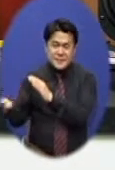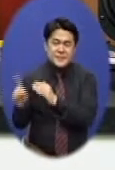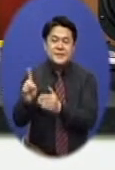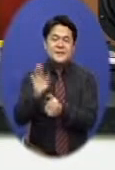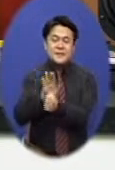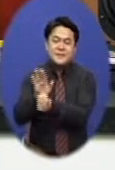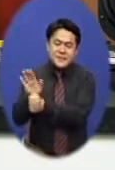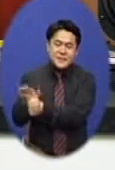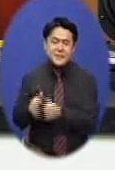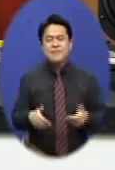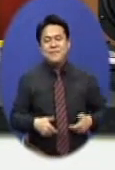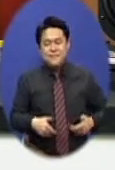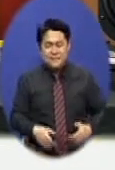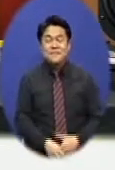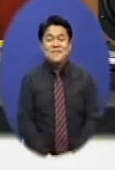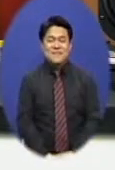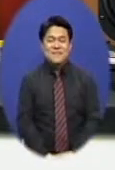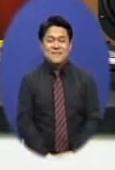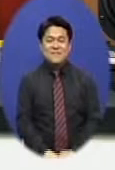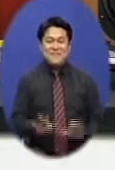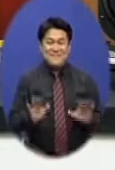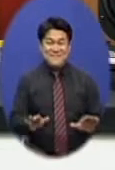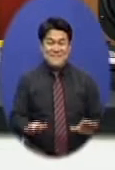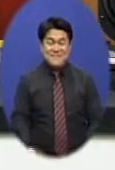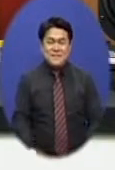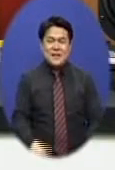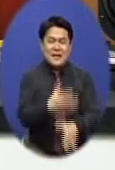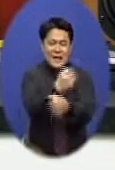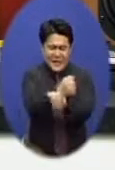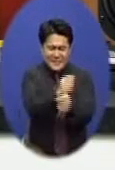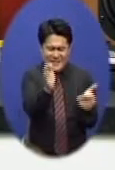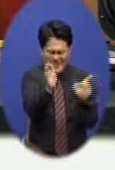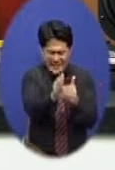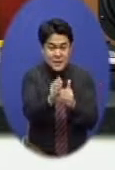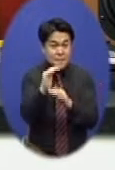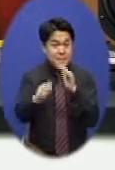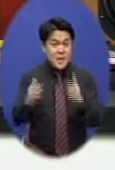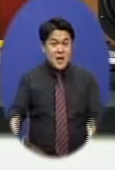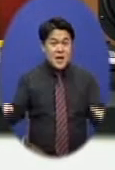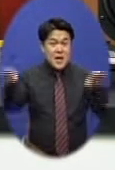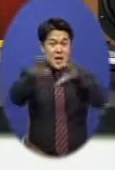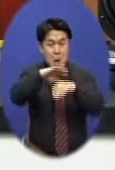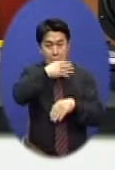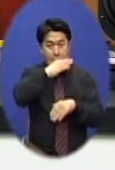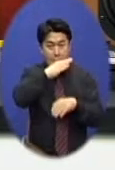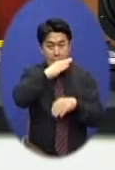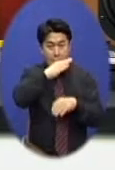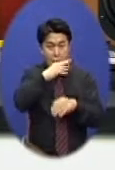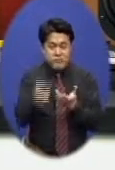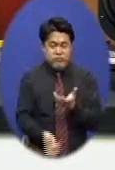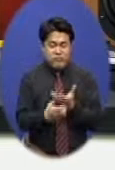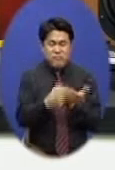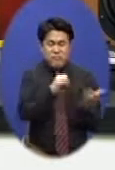좀 찾아도 돼야 되고 네. 지금도 이제 그 예약해놓고 마을에 가네 옥수수 삶아가지고 지금 가고 있는데